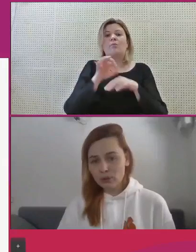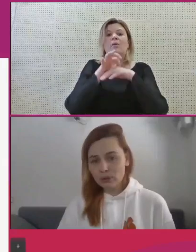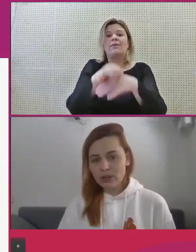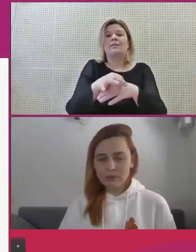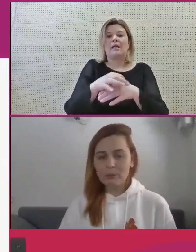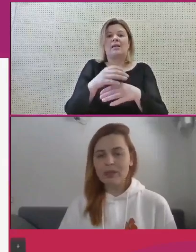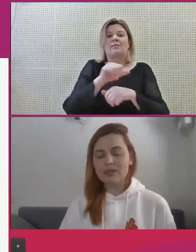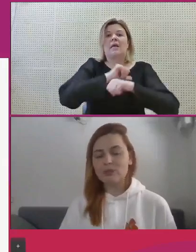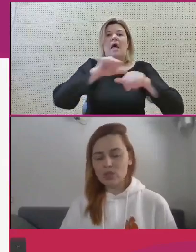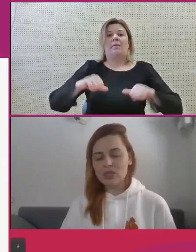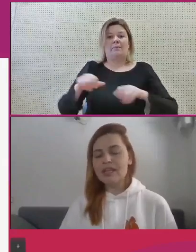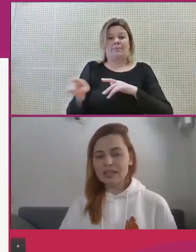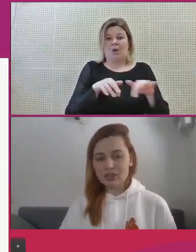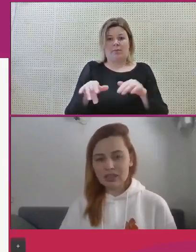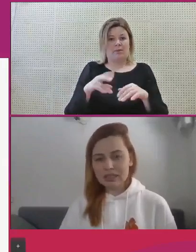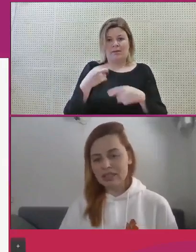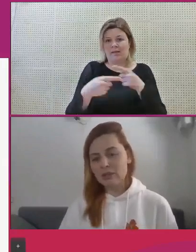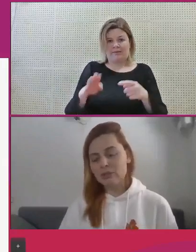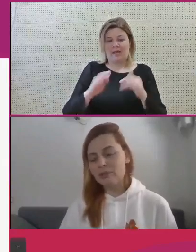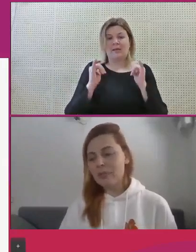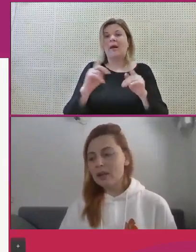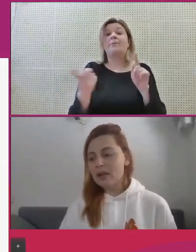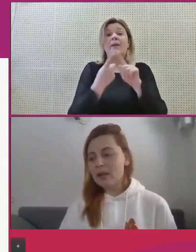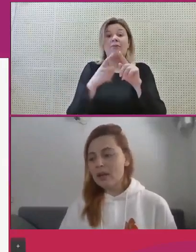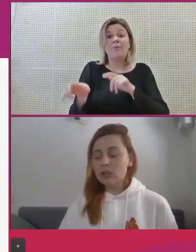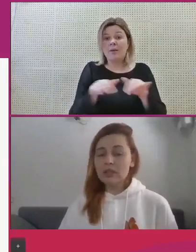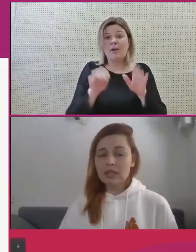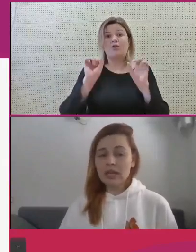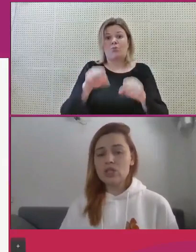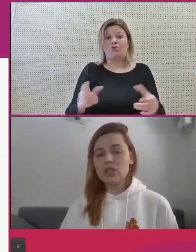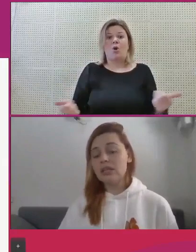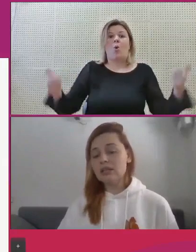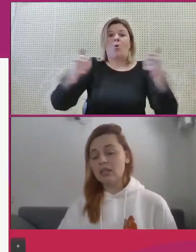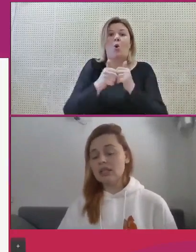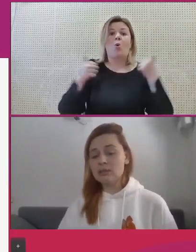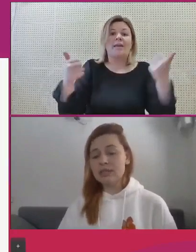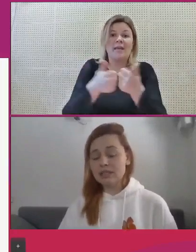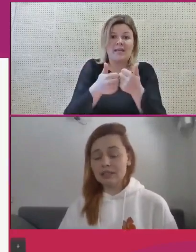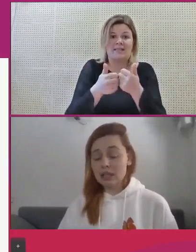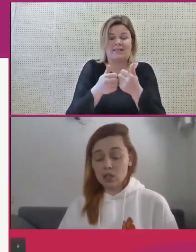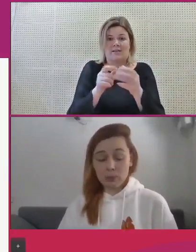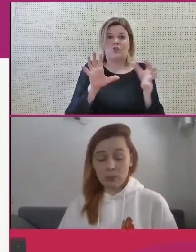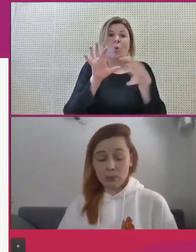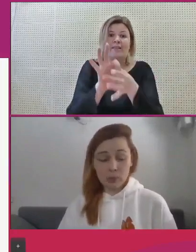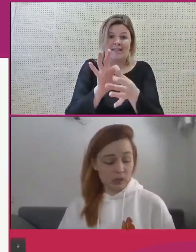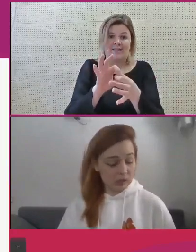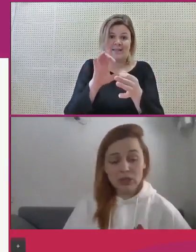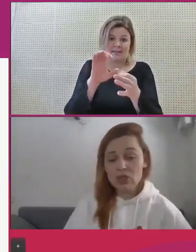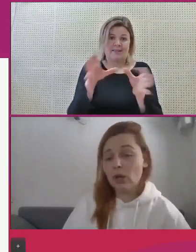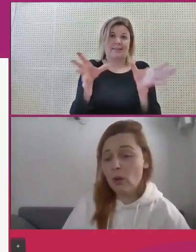портфолио, для первого мероприятия можно соединиться с кем-то. Вот. Дальше это вот один из последних наших